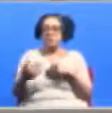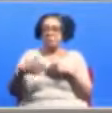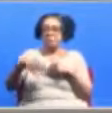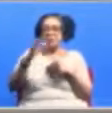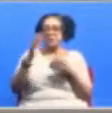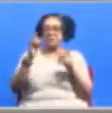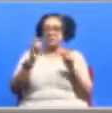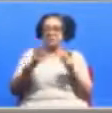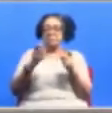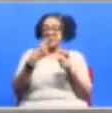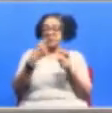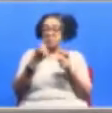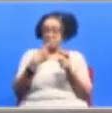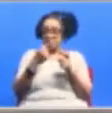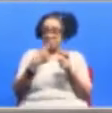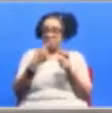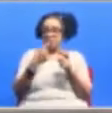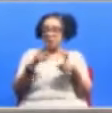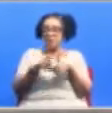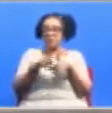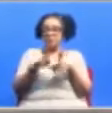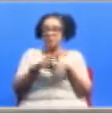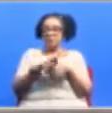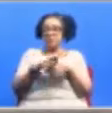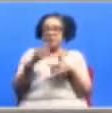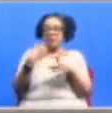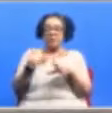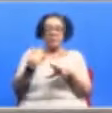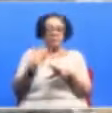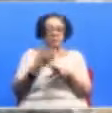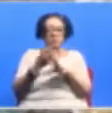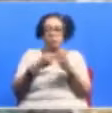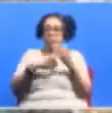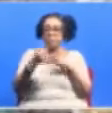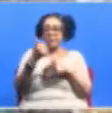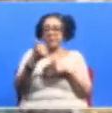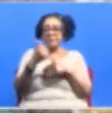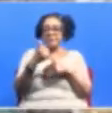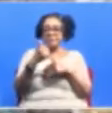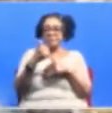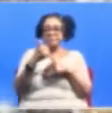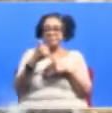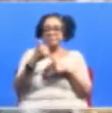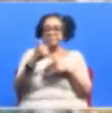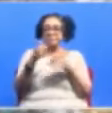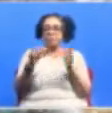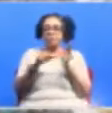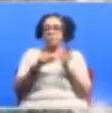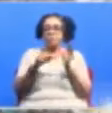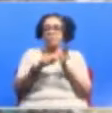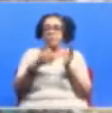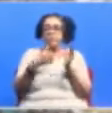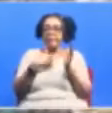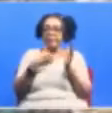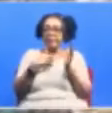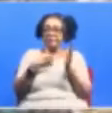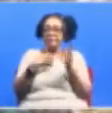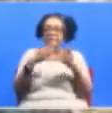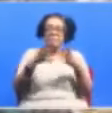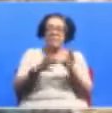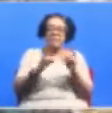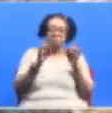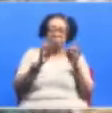to attend to, hence making her unable to fend for her family. Tunapata shida. Jamii imetuacha, familia